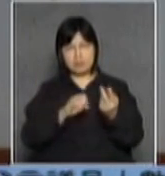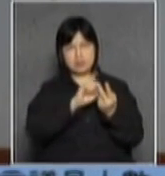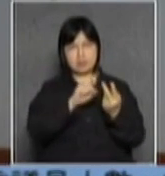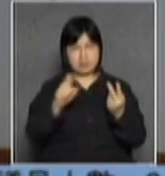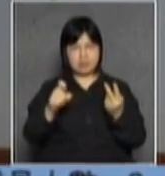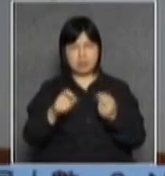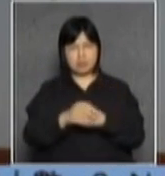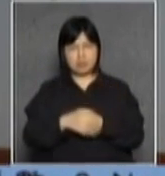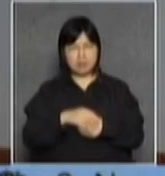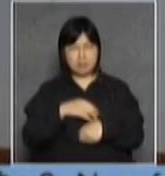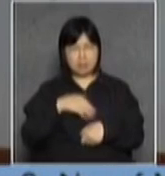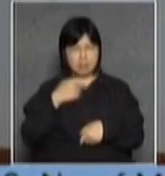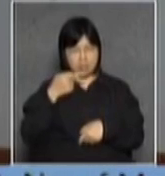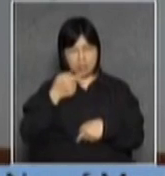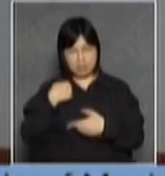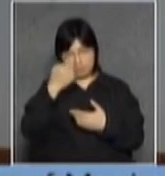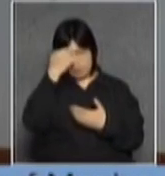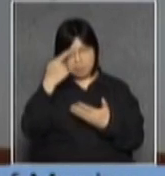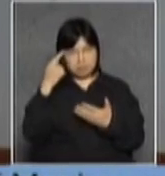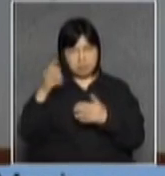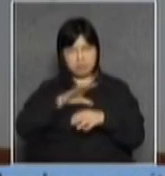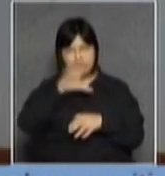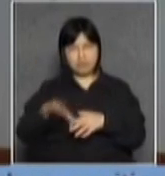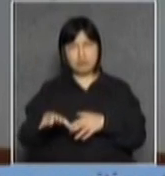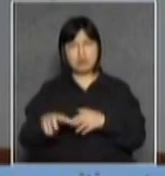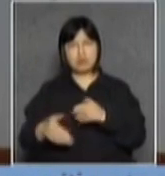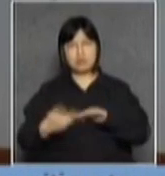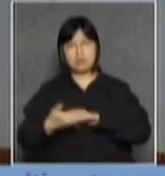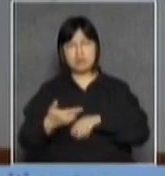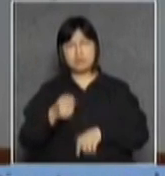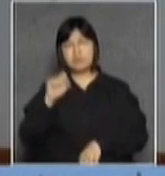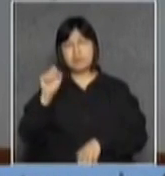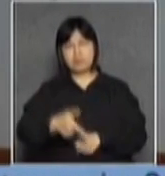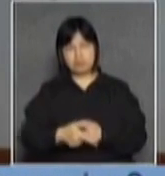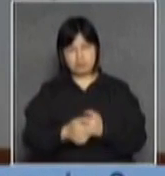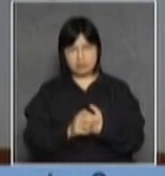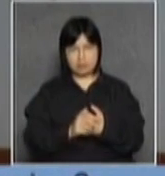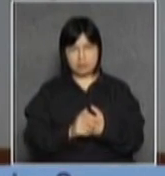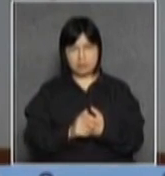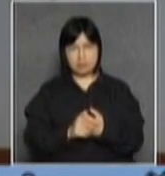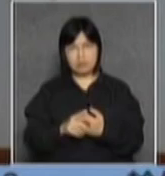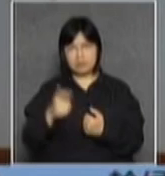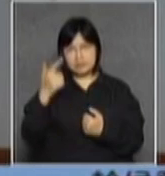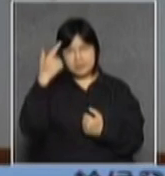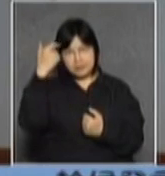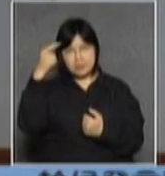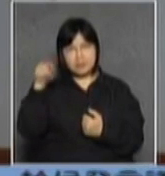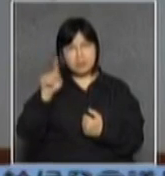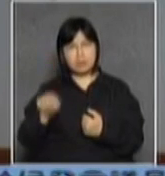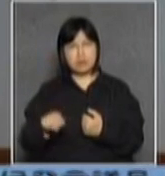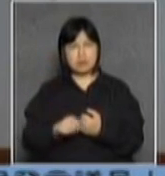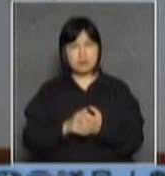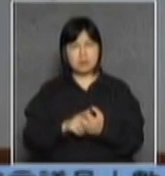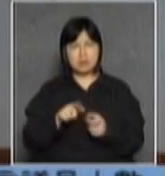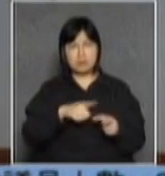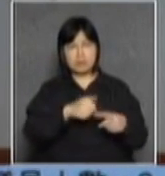10下10下以為會重蹈覆轍，嘅嘢唔會存在㗎嘛。智力嚟㗎呢個係咪？人哋揾咗錢